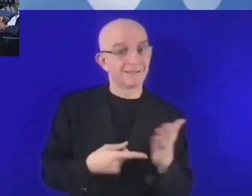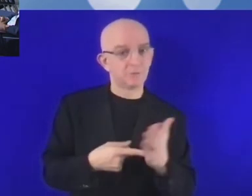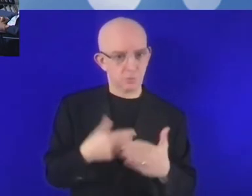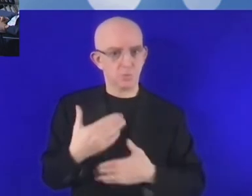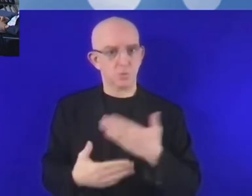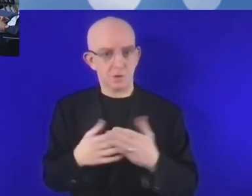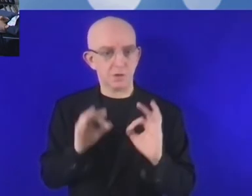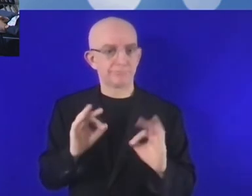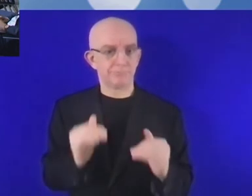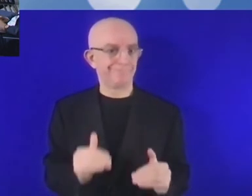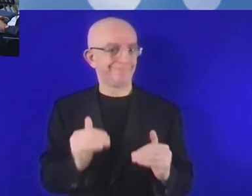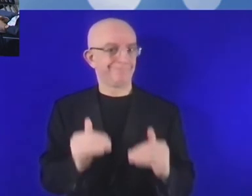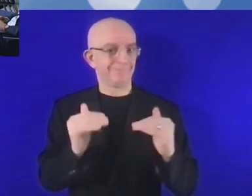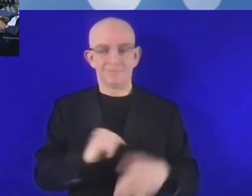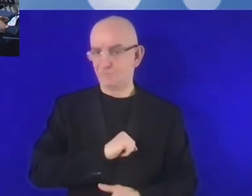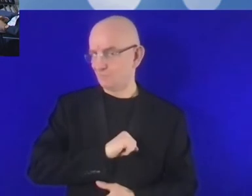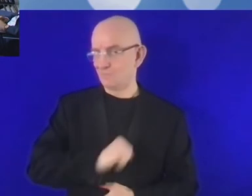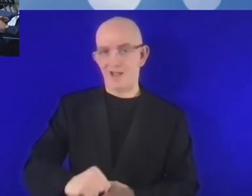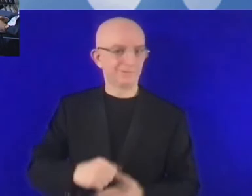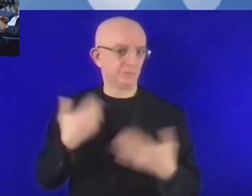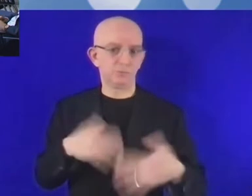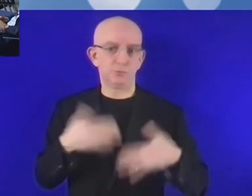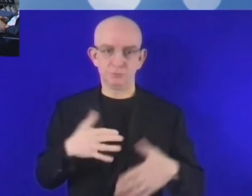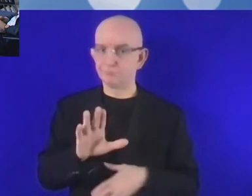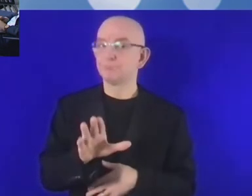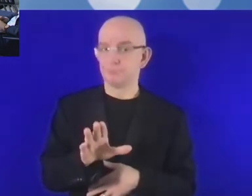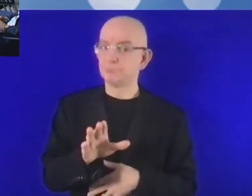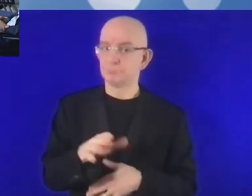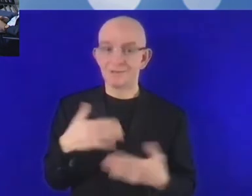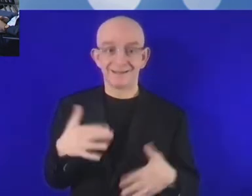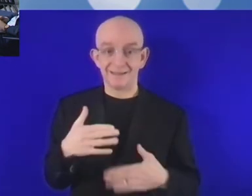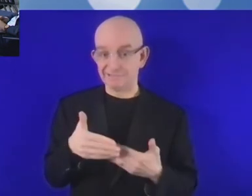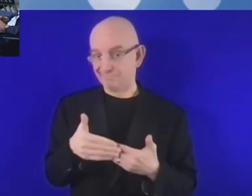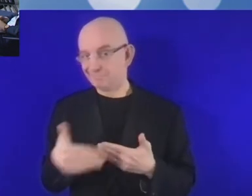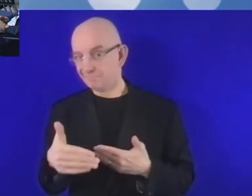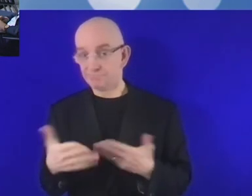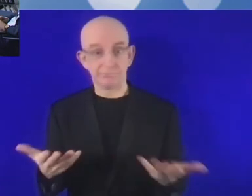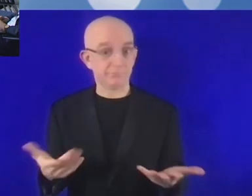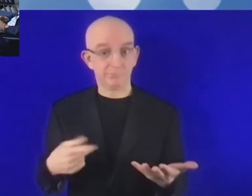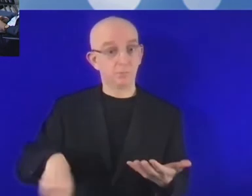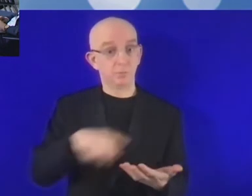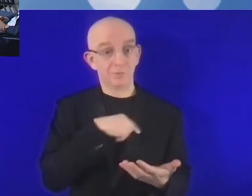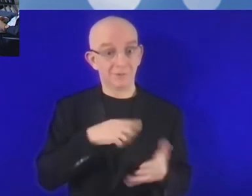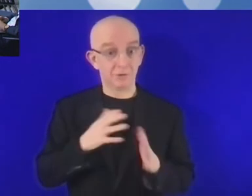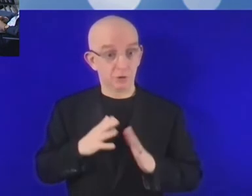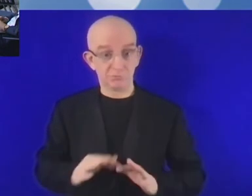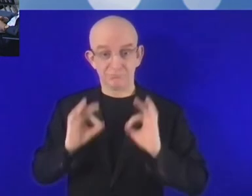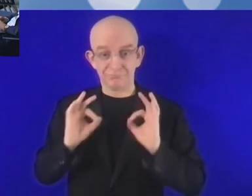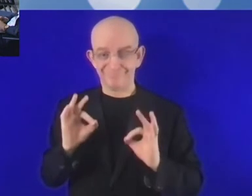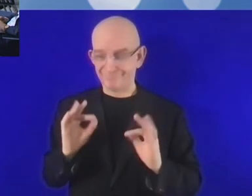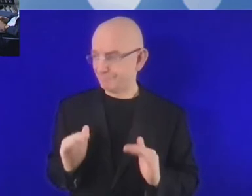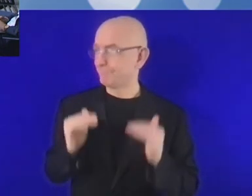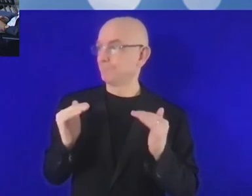نرى أن التكنولوجيا في تقدم سريع وينقصنا الوقت نحن البشر في أن